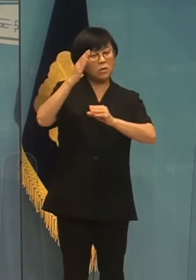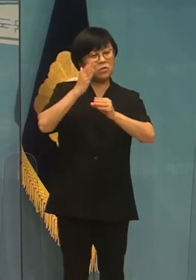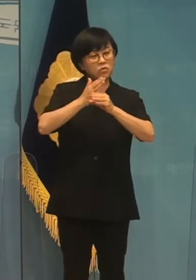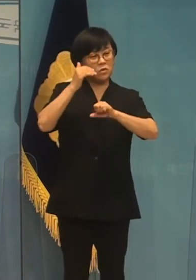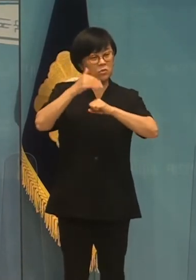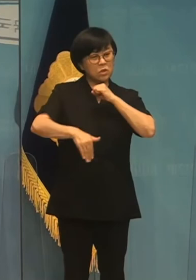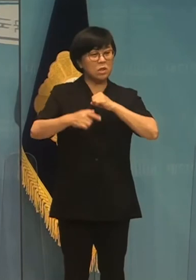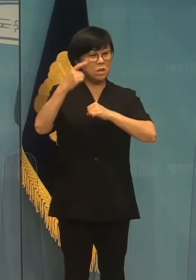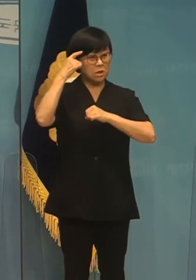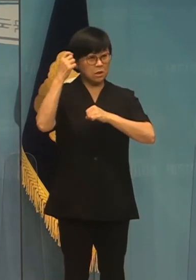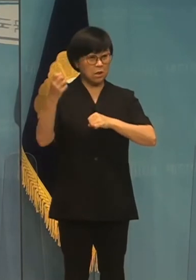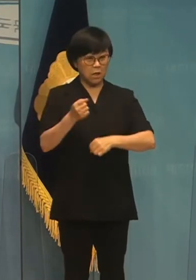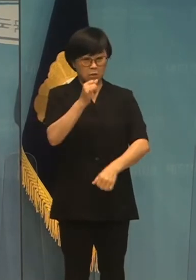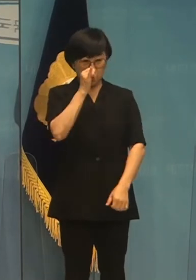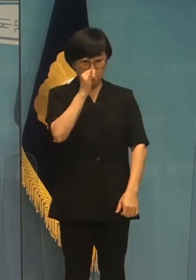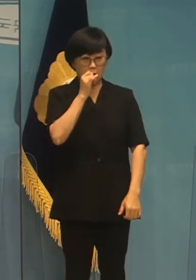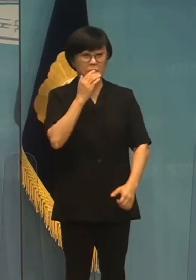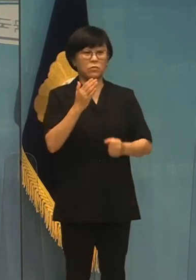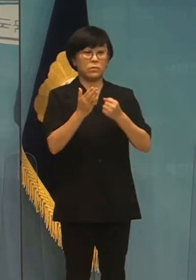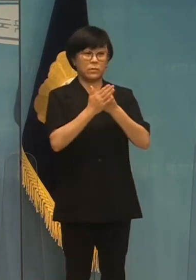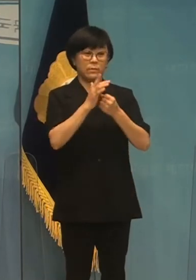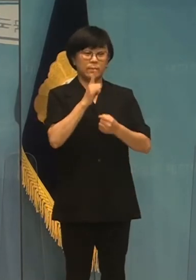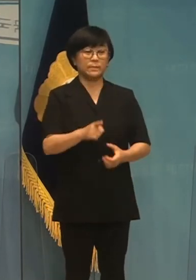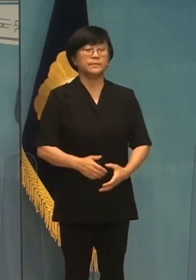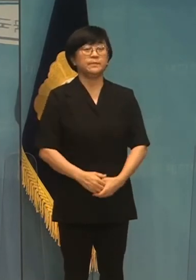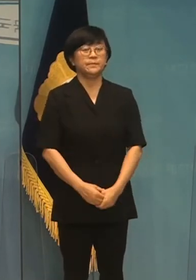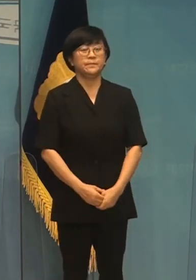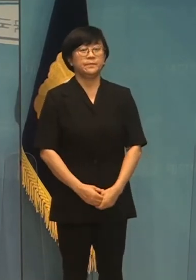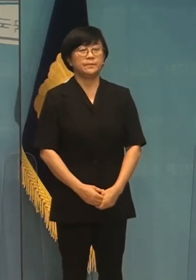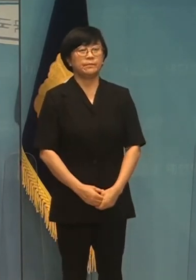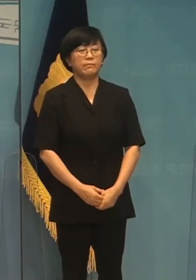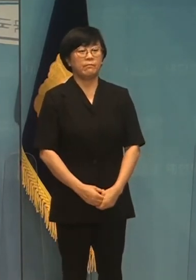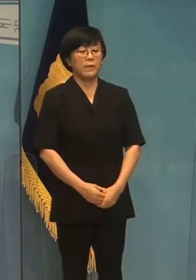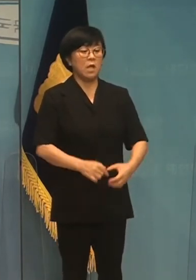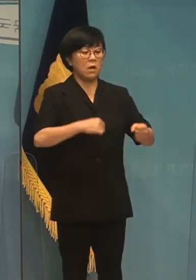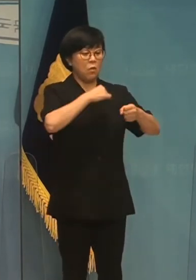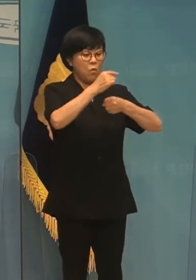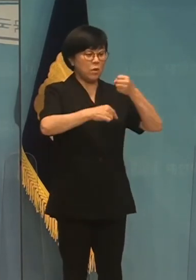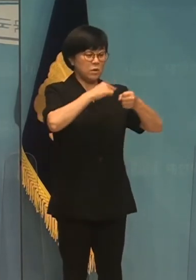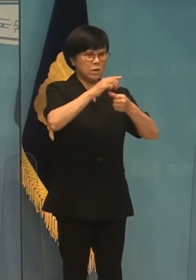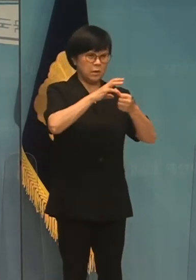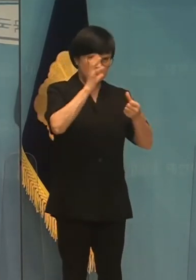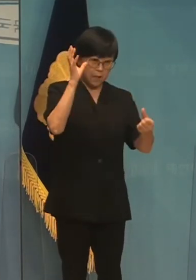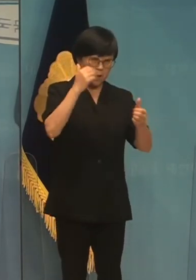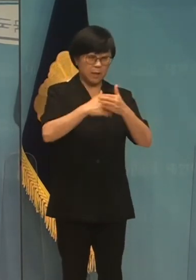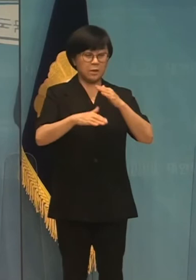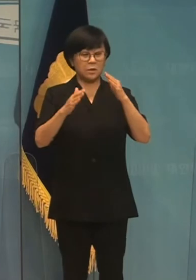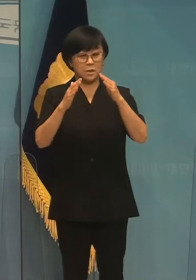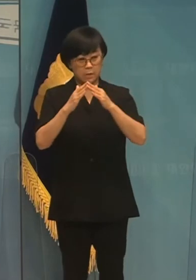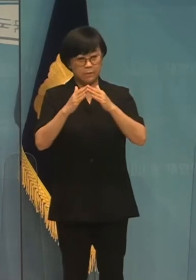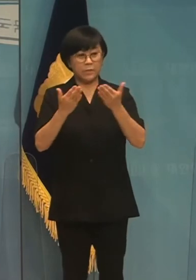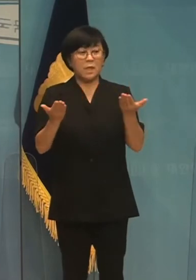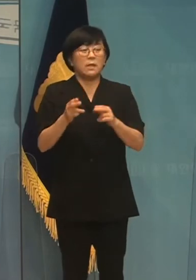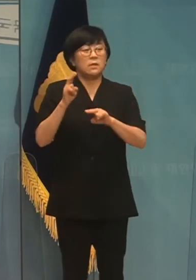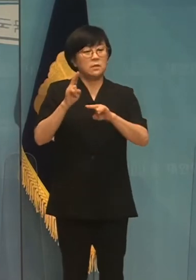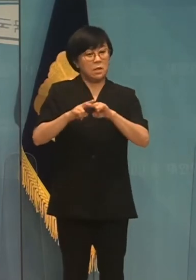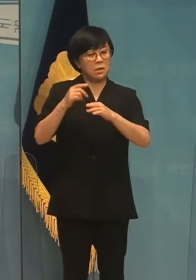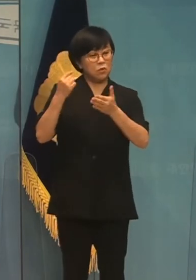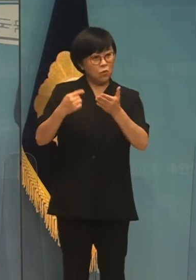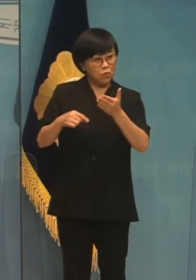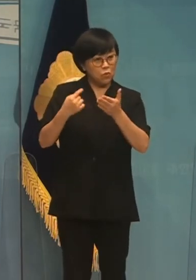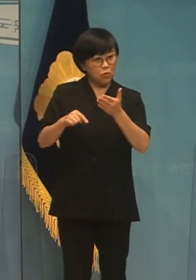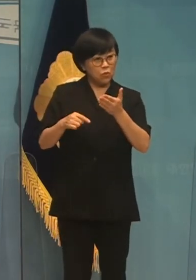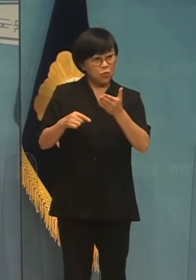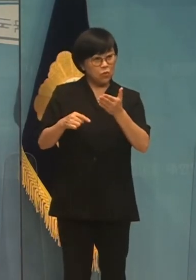인식이 자리 잡고 있기 때문입니다. 탈원전, 부동산, 일자리,